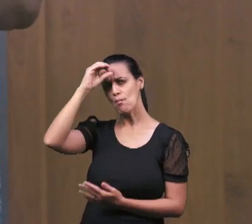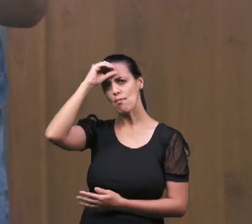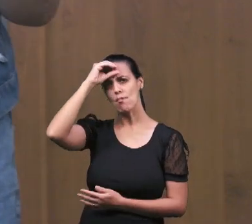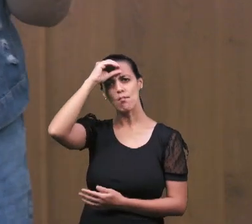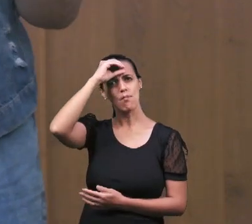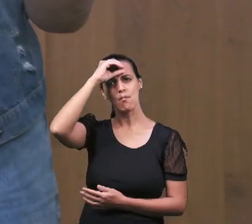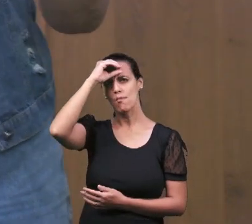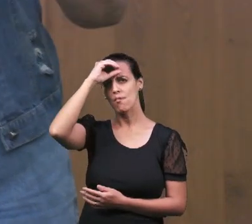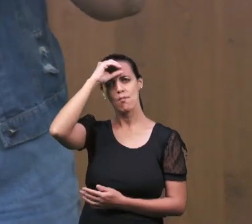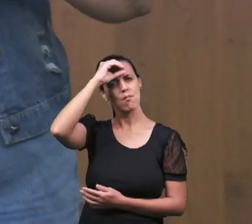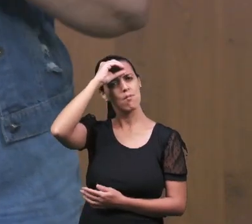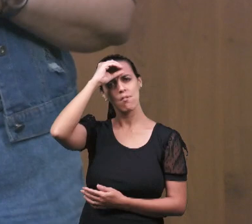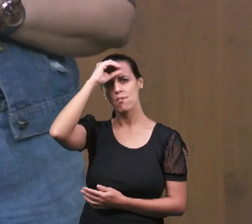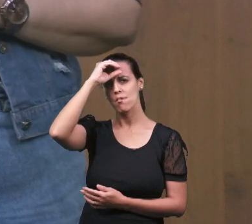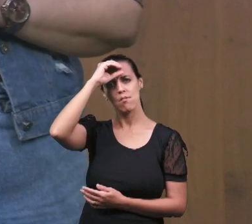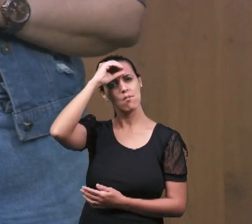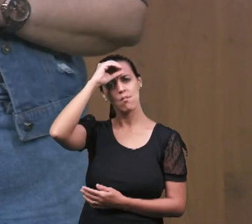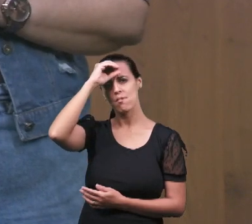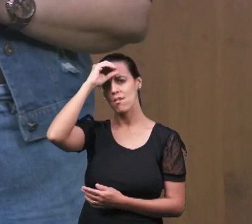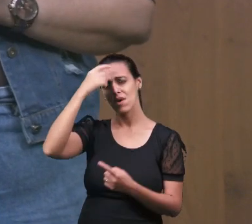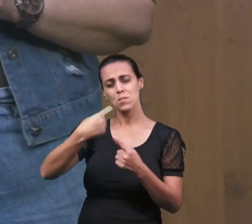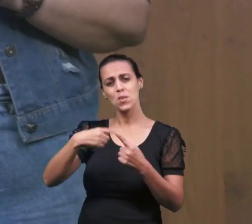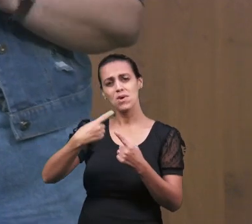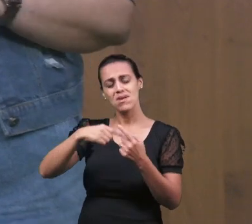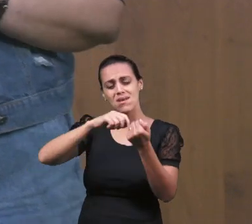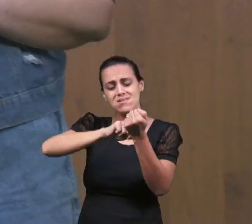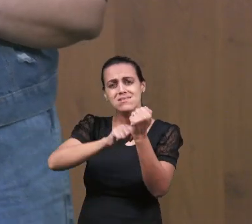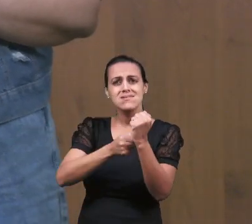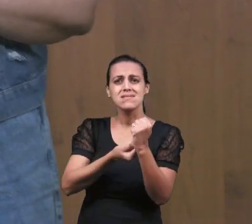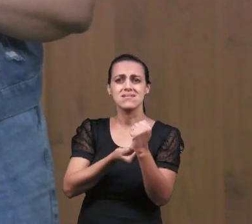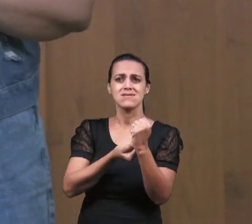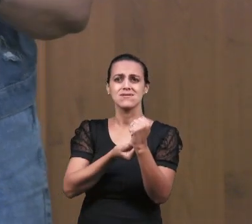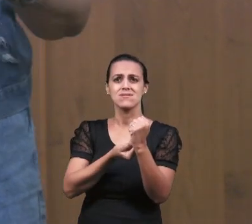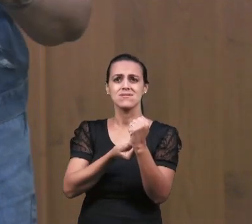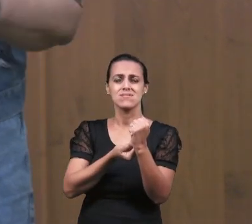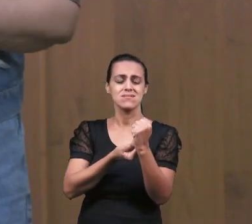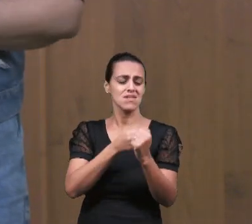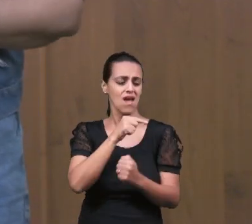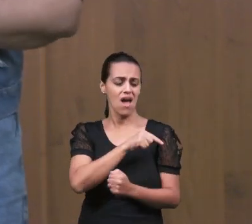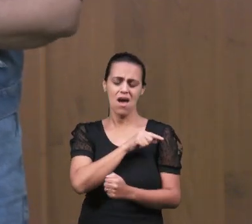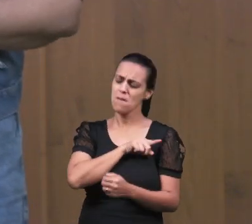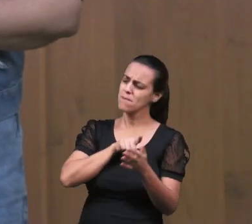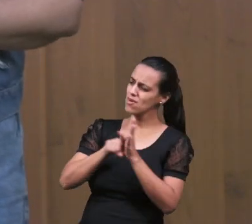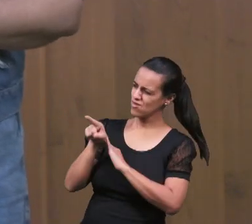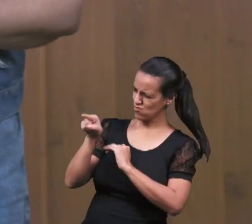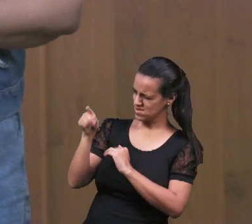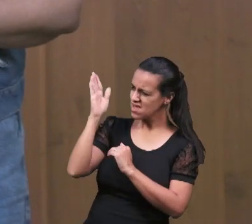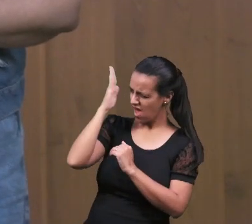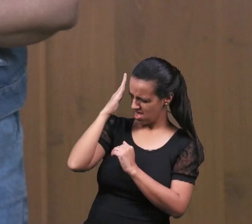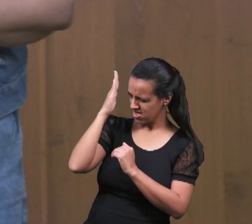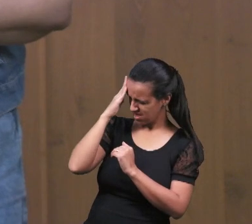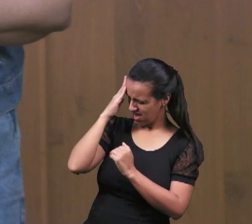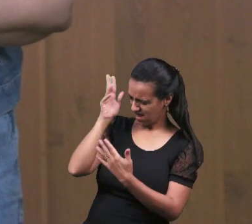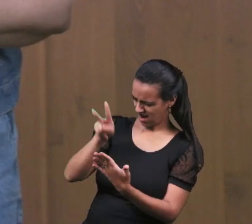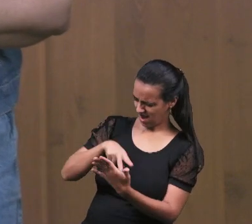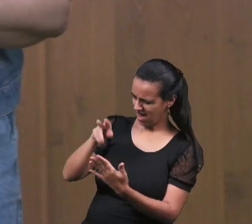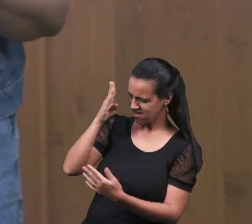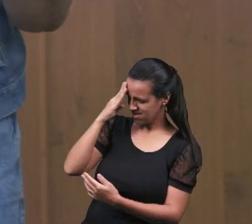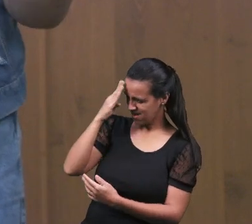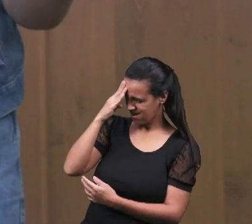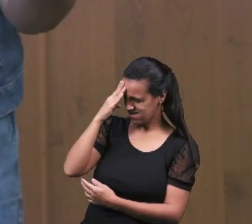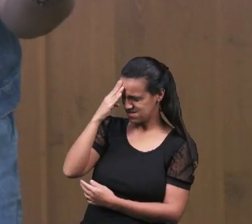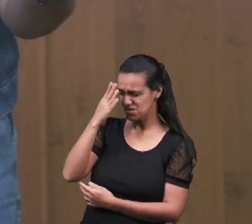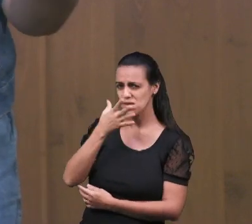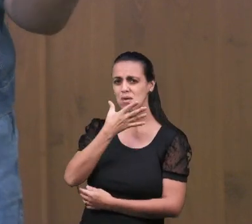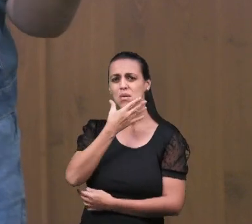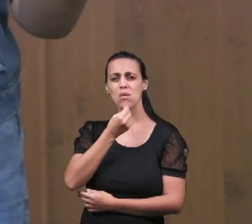charrette et l'homme lisait les Écritures. Même si le majordome était un homme intelligent, il lisait, mais ne